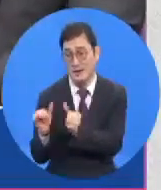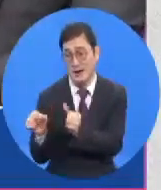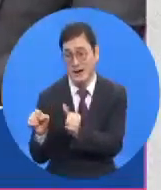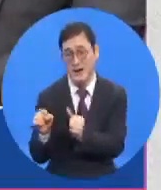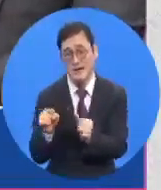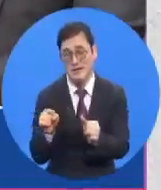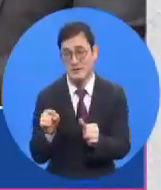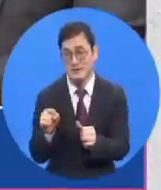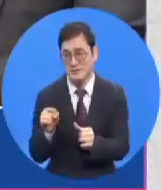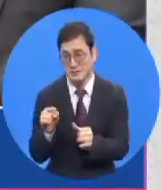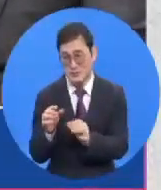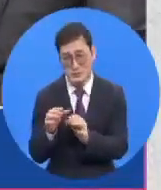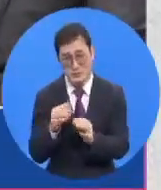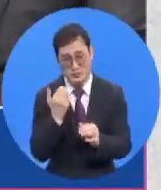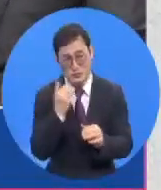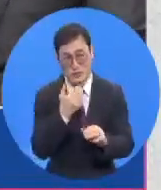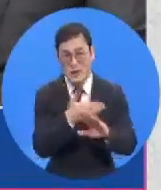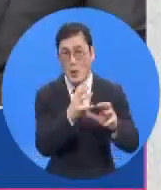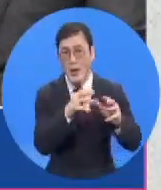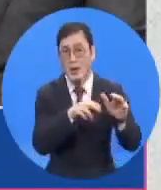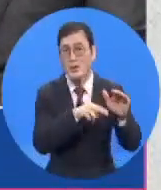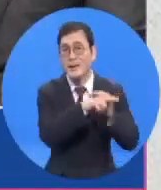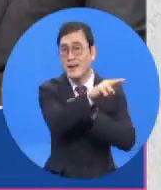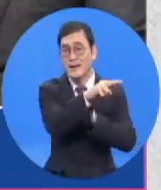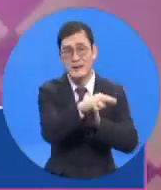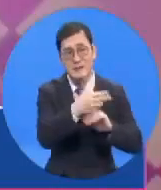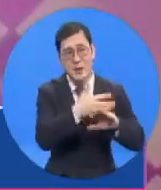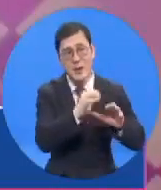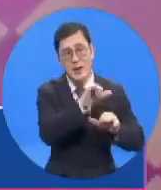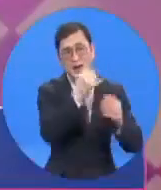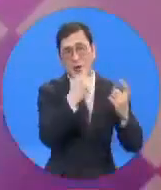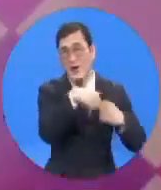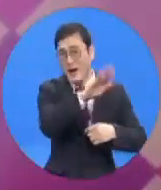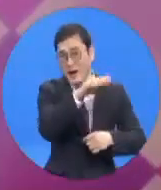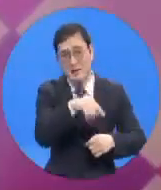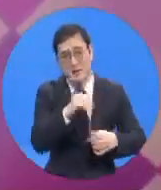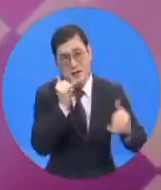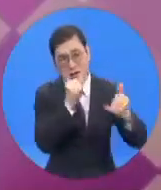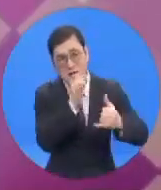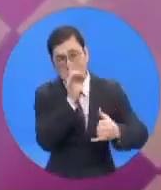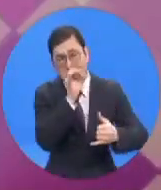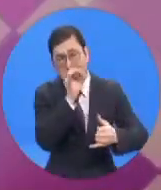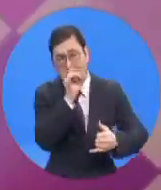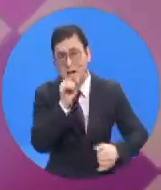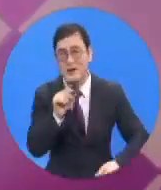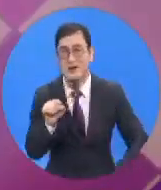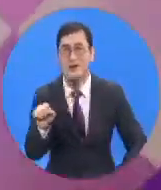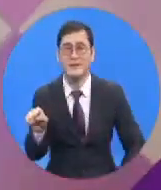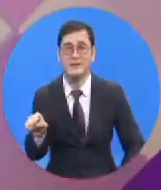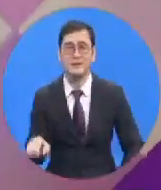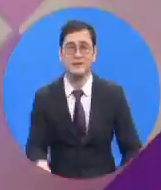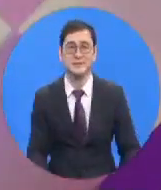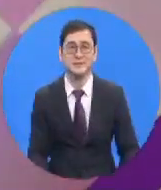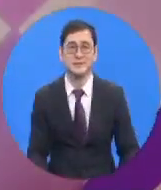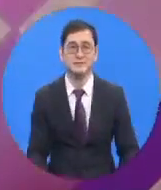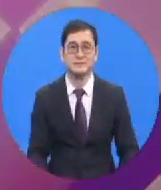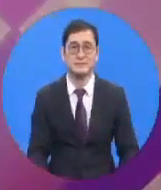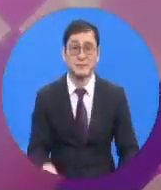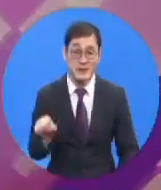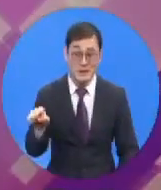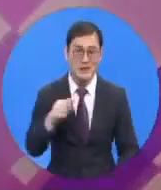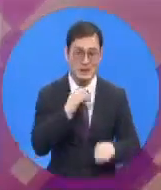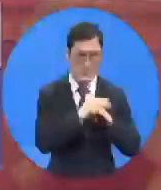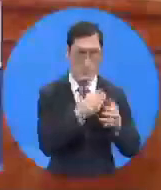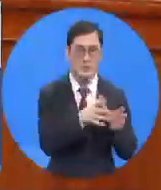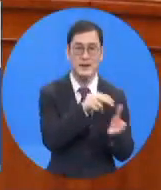참 아이러니컬하죠. 네. 이렇게 논란이 커지고 있는 상황에서 과연 민주당은 어떤 입장일까요? 한번